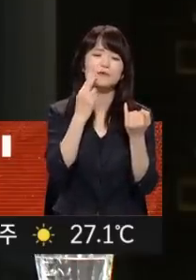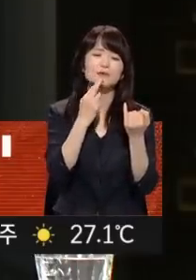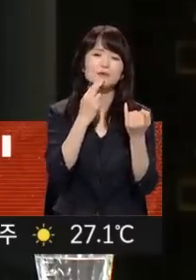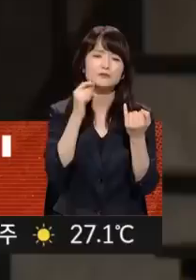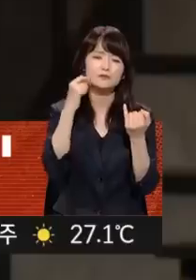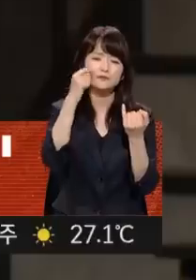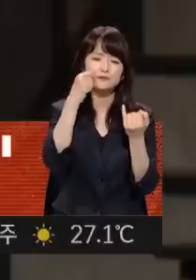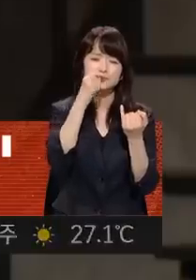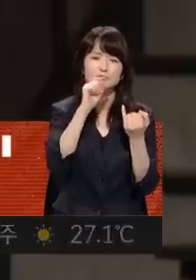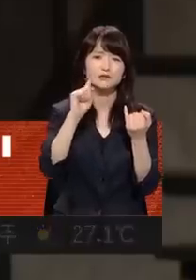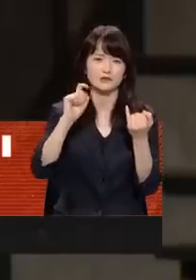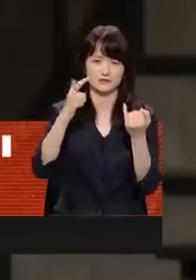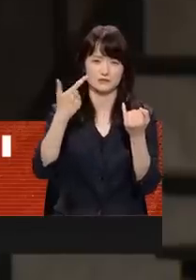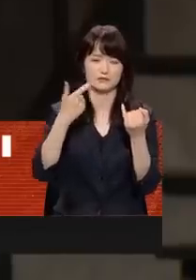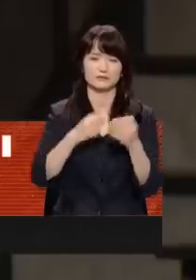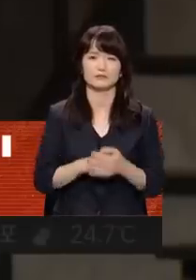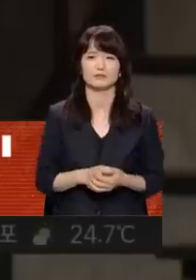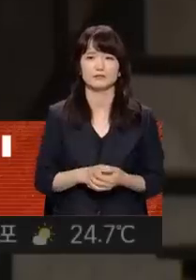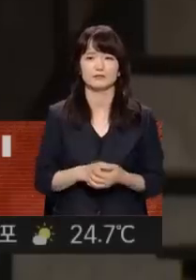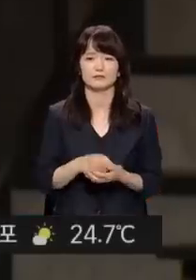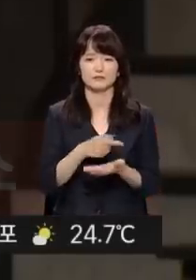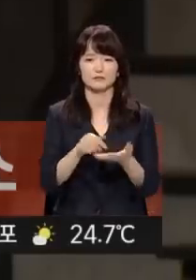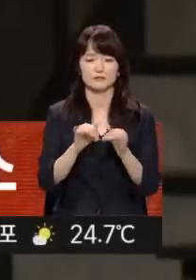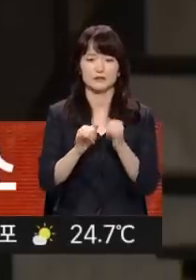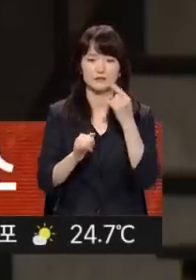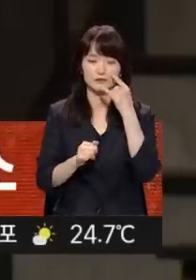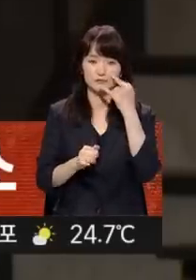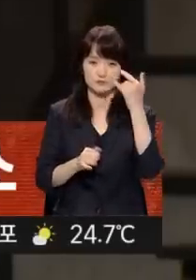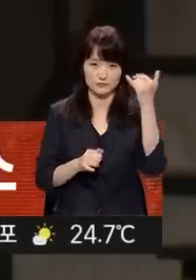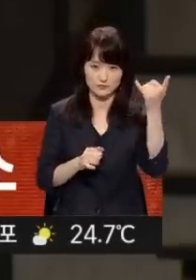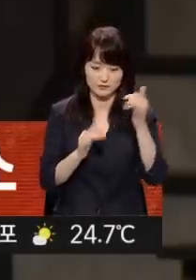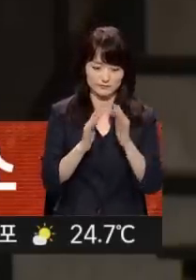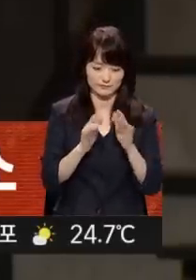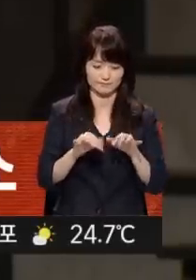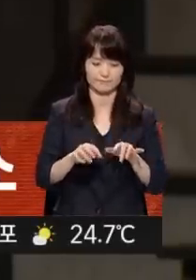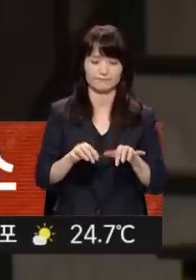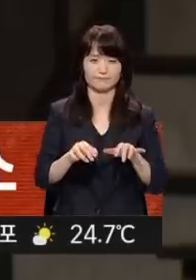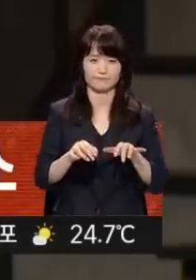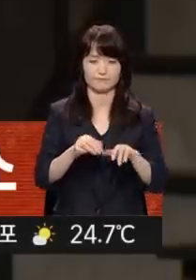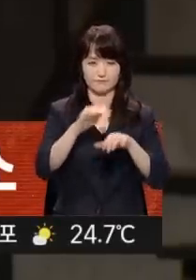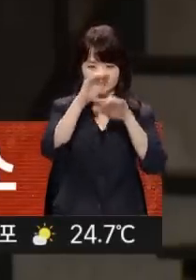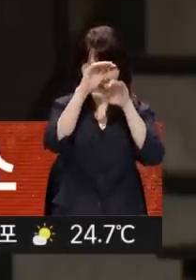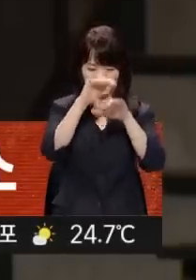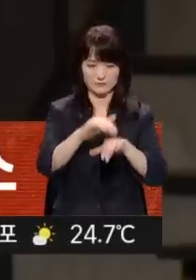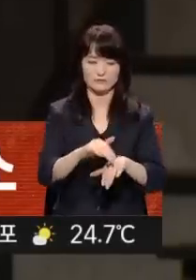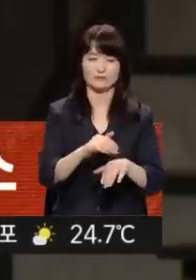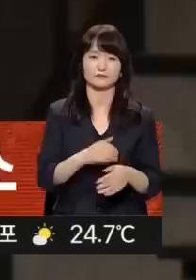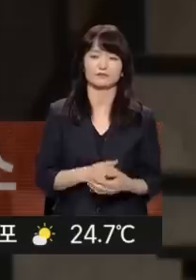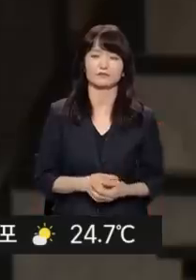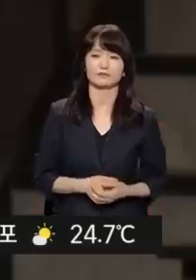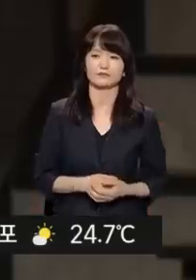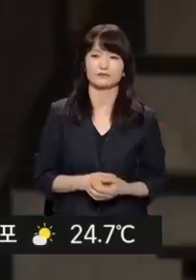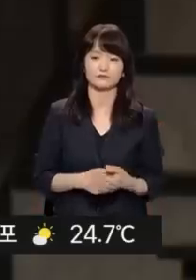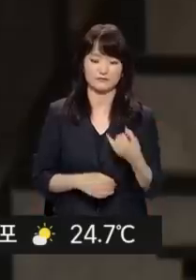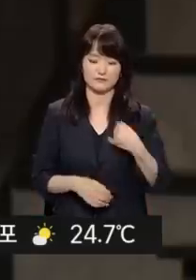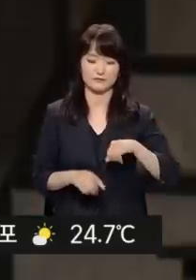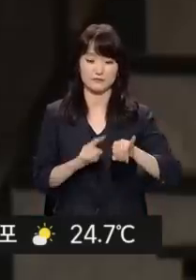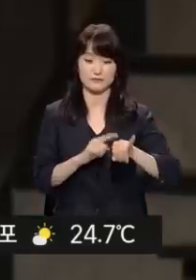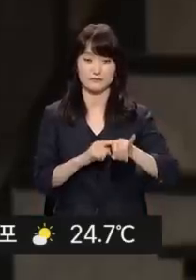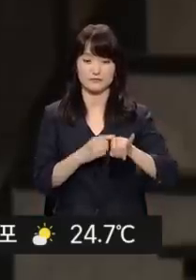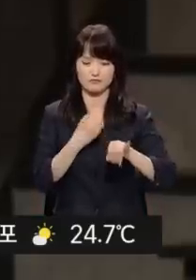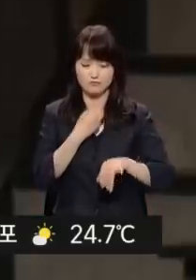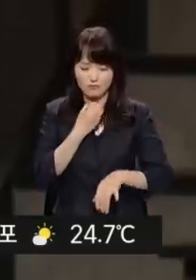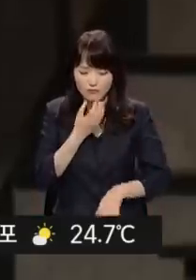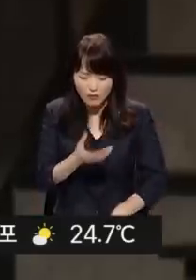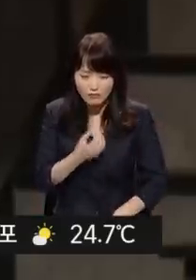지금 이제 피해자 부모가 온라인 게시판에 올린 그 내용에 의하면 일단 그 자기 딸이 계속